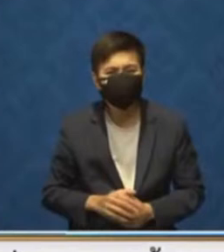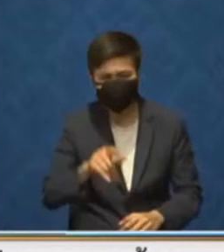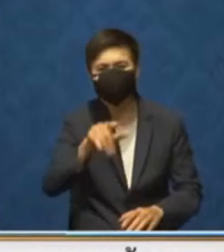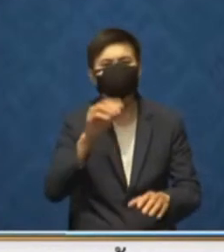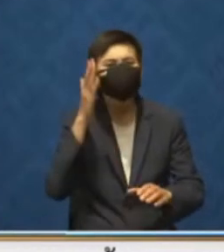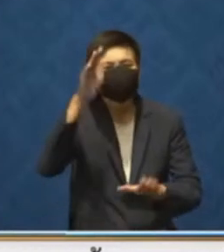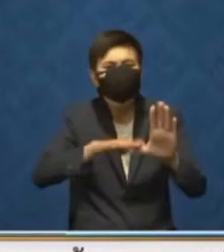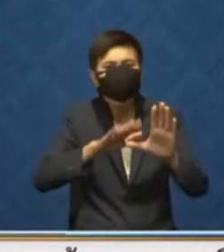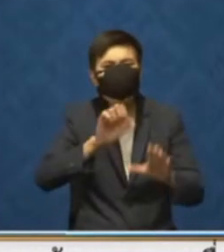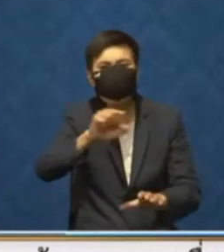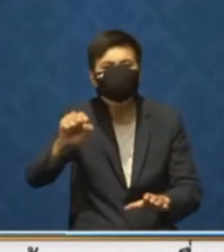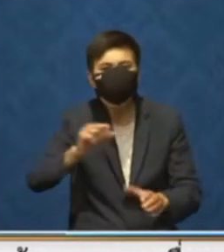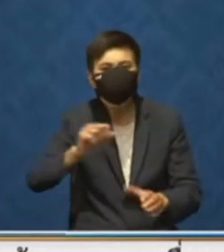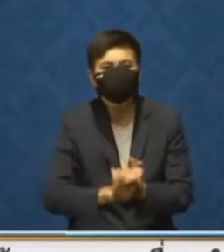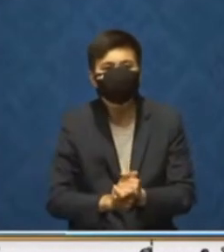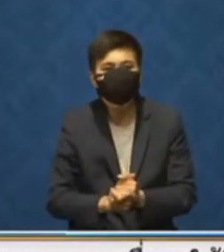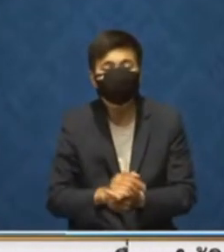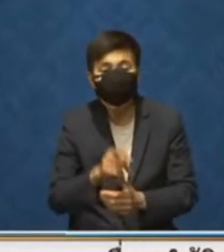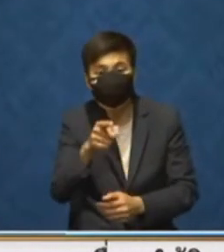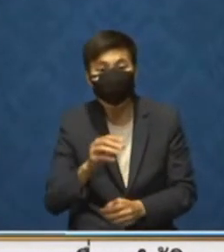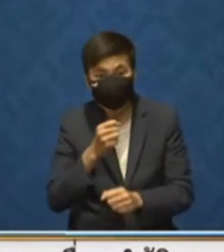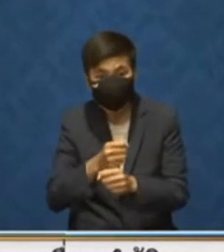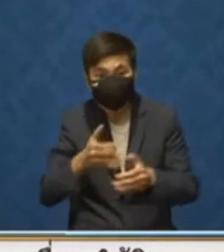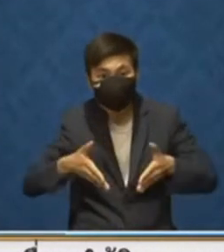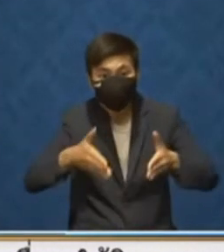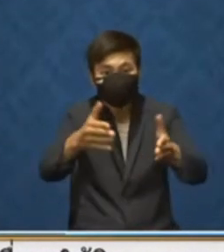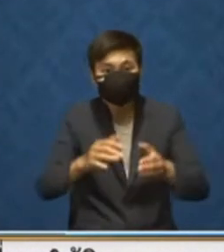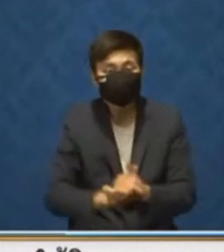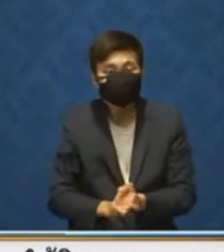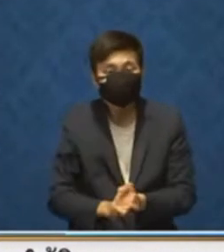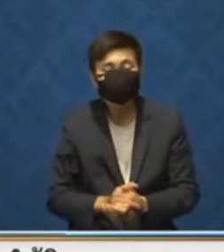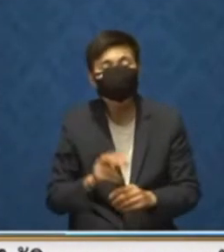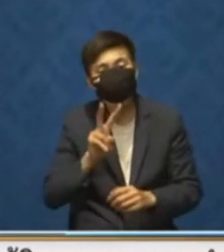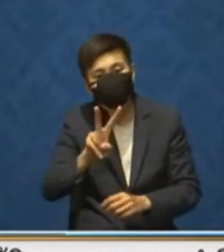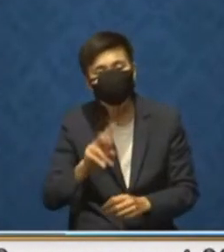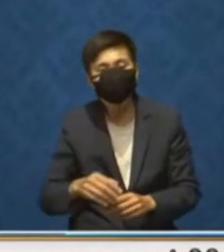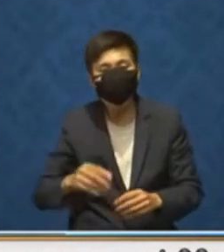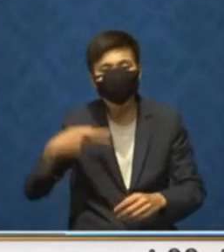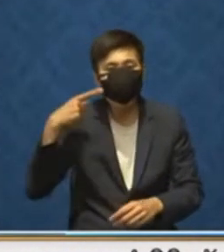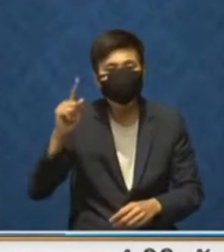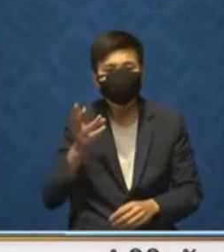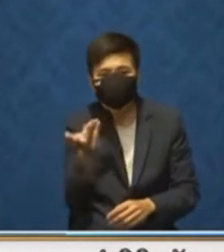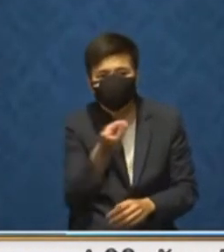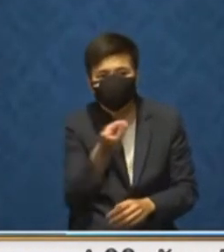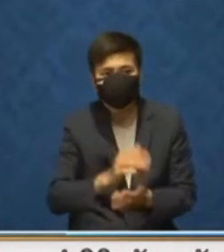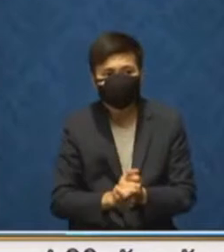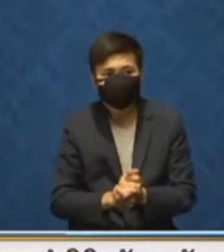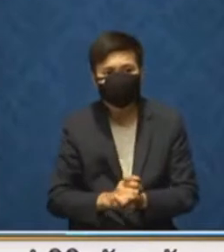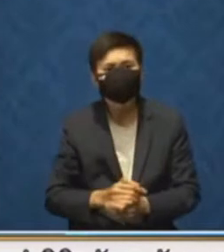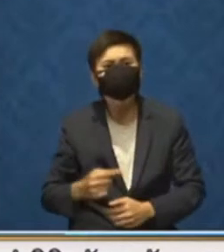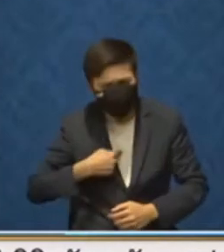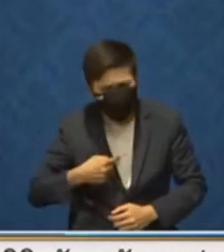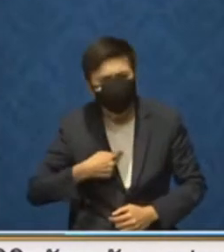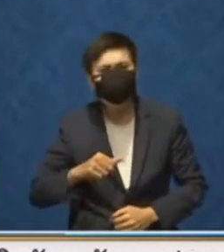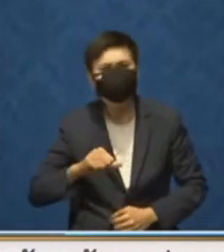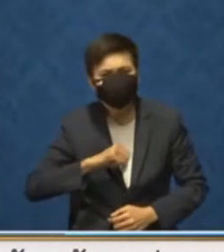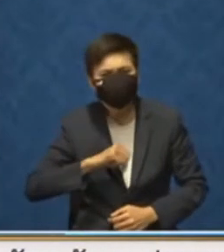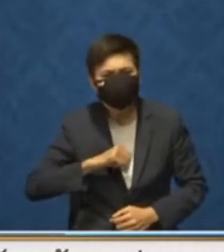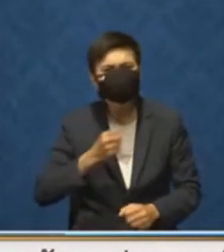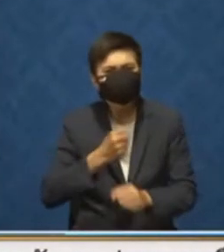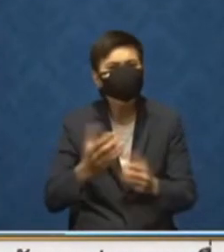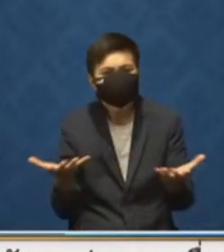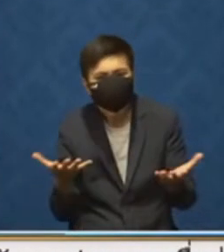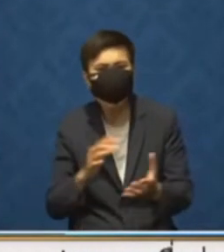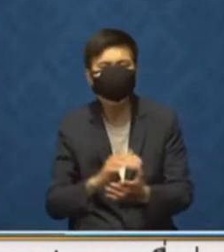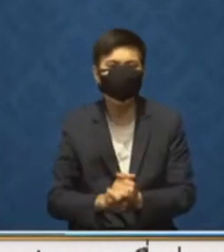หนึ่งท่านบอกให้ผมไปทำถนนหมอก็บอกว่าประโยชน์น้อย 3ใช้ว่าเปิดให้กูทำยังไงวะมันพ่อเหรอ